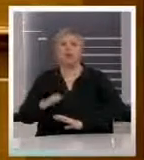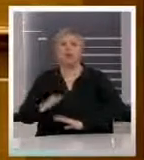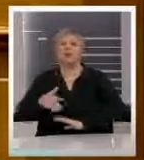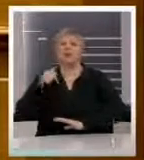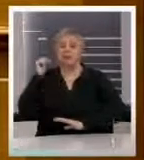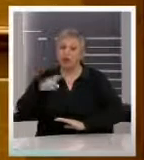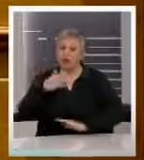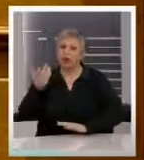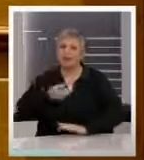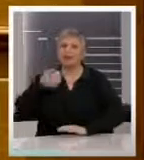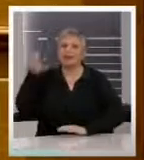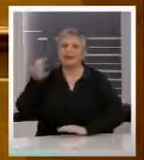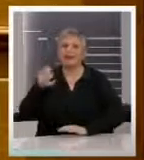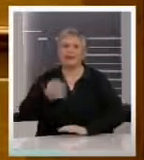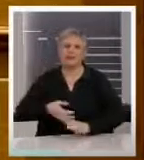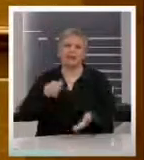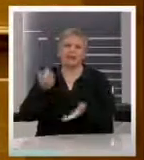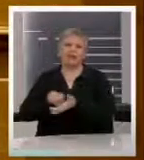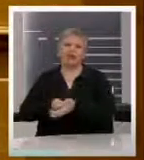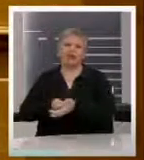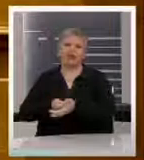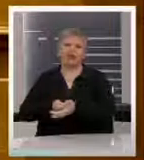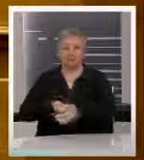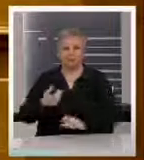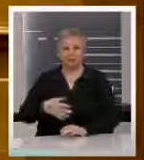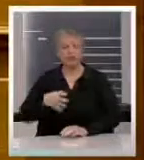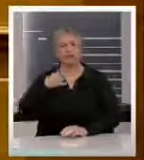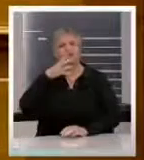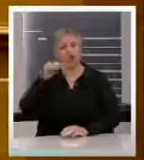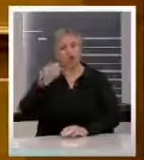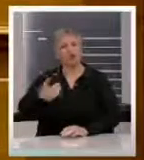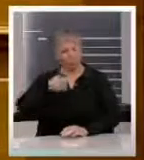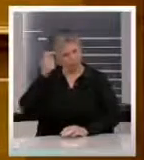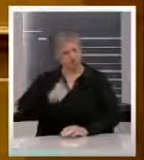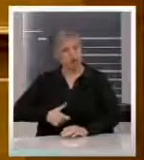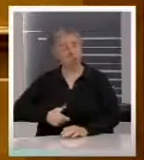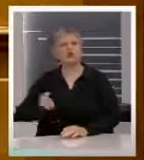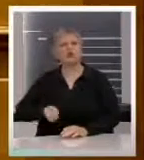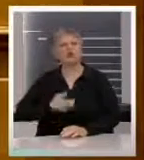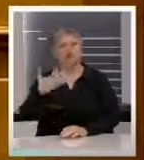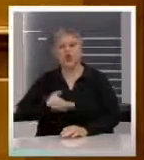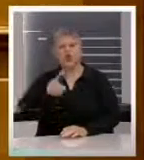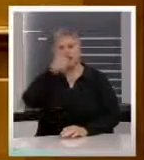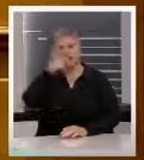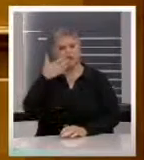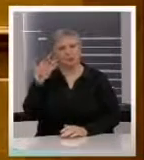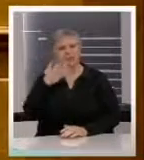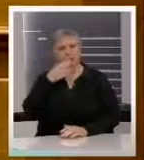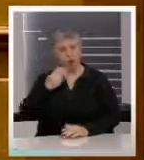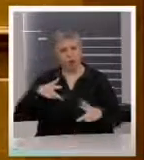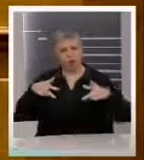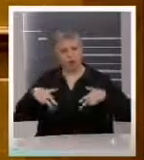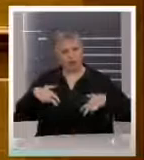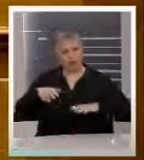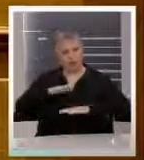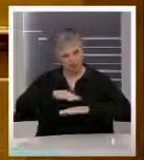του. Κυρίες και κύριοι συνάδελφοι, ο λόγος που πρωτίστως είμαι περήφανος που ηγούμε του συγκεκριμένου Υπουργείου είναι αναμφίβολα η ποιότητα και το είδος